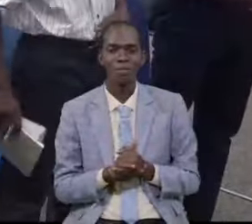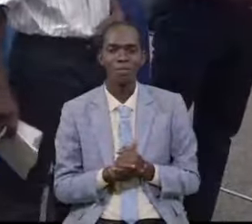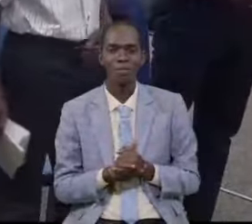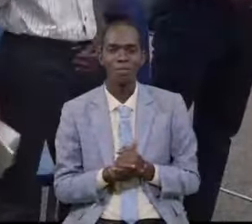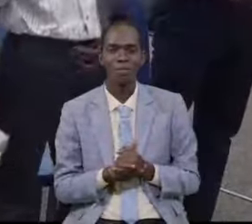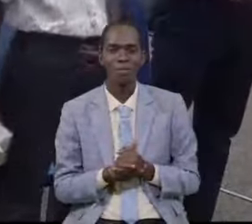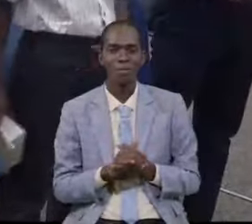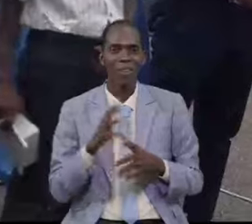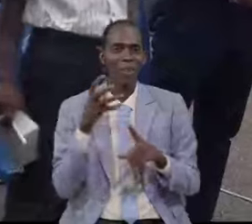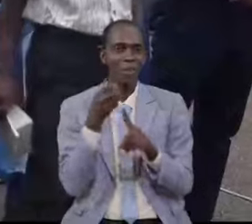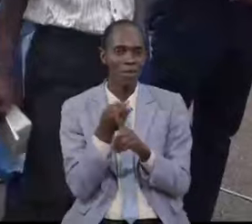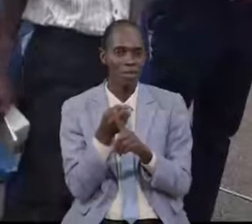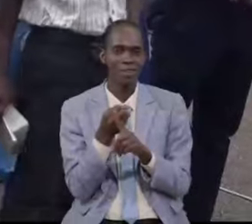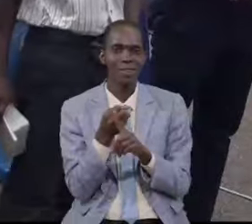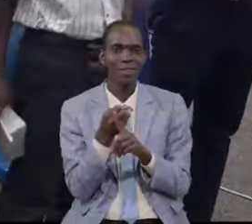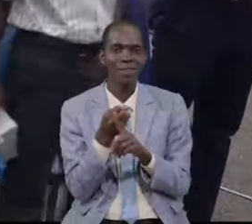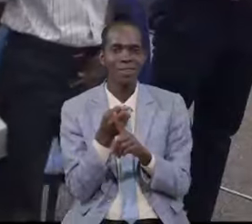Impact.